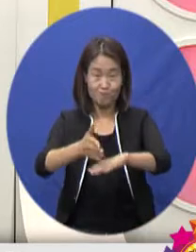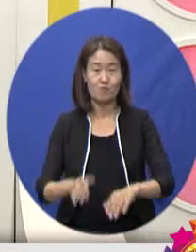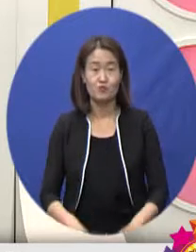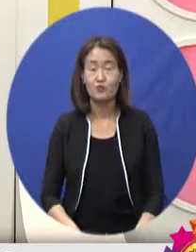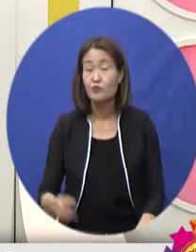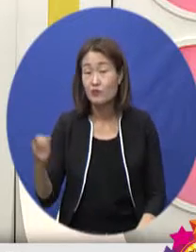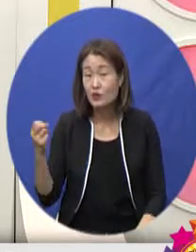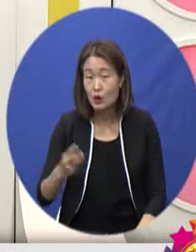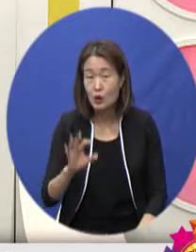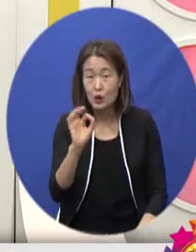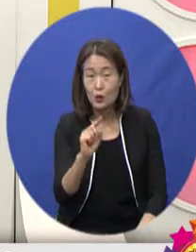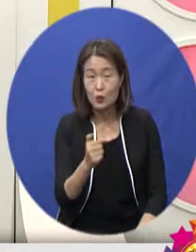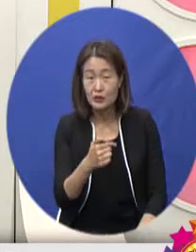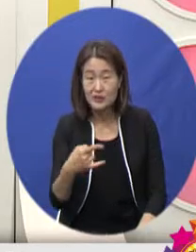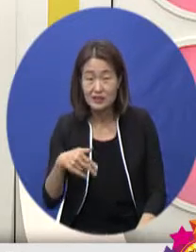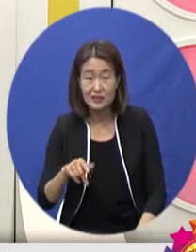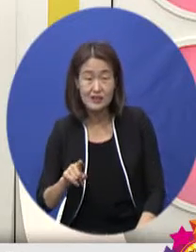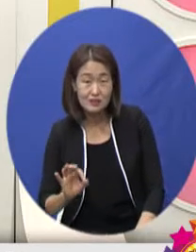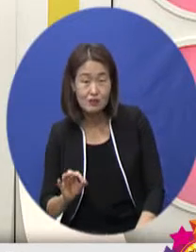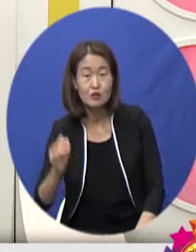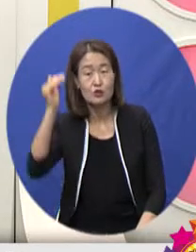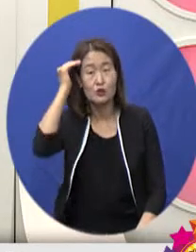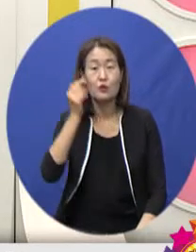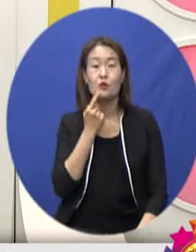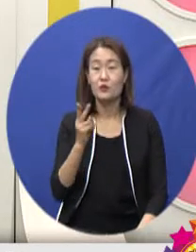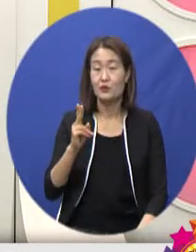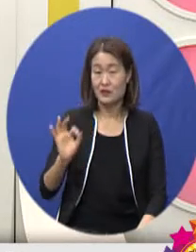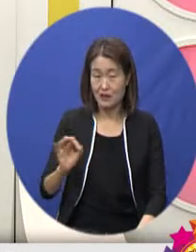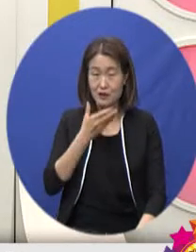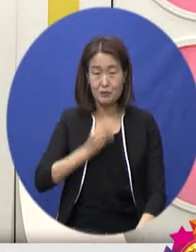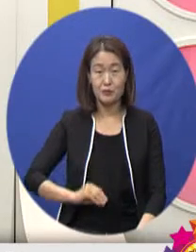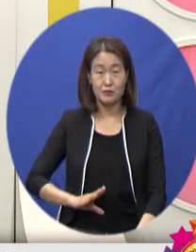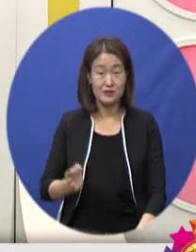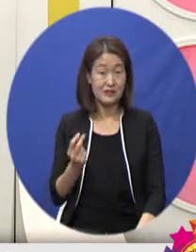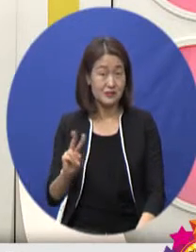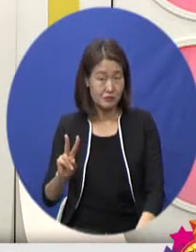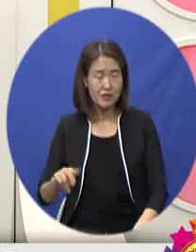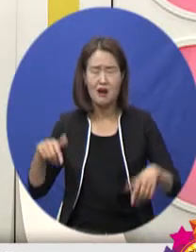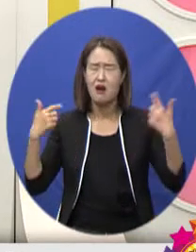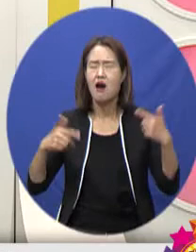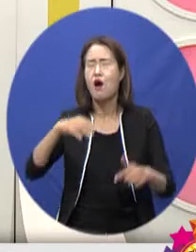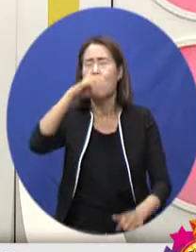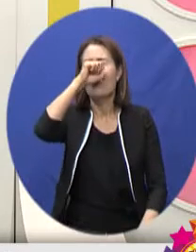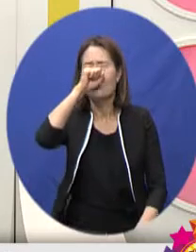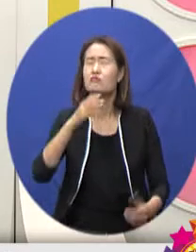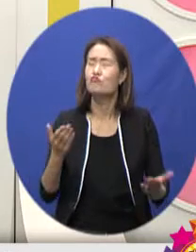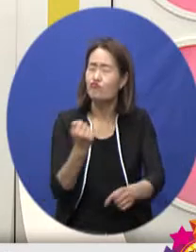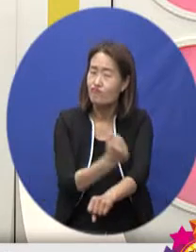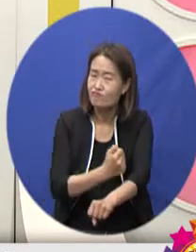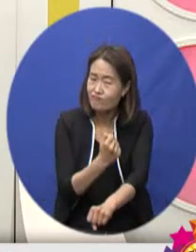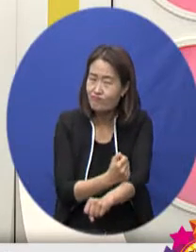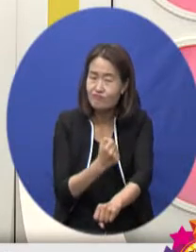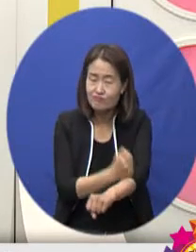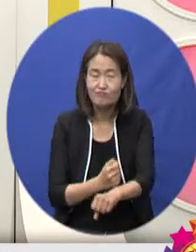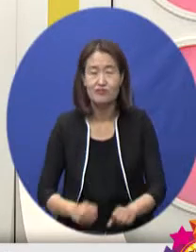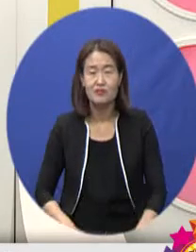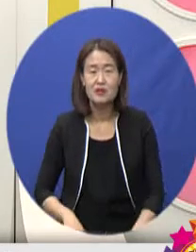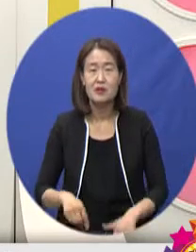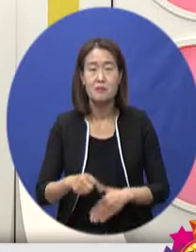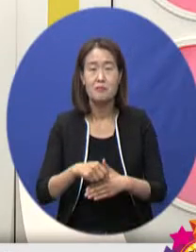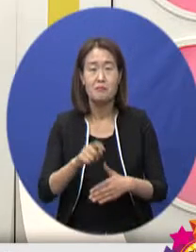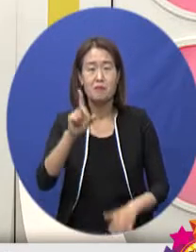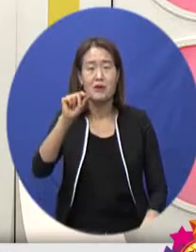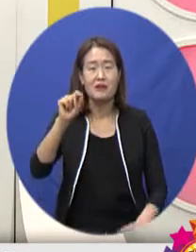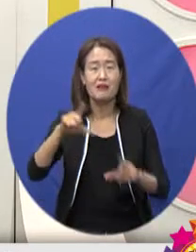그리고 자. 원희정 씨나 뭐 정우영 씨나 복지 TV에서 또 이렇게 좋은 일들 하시고 10,000원 한 장을 가지고 사탕